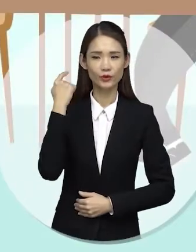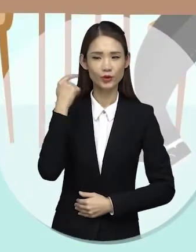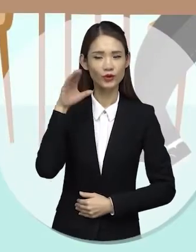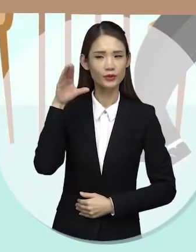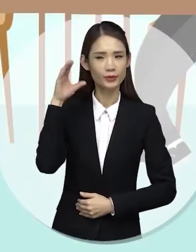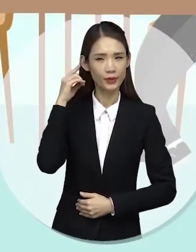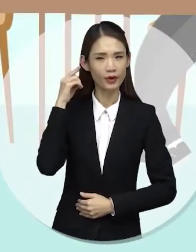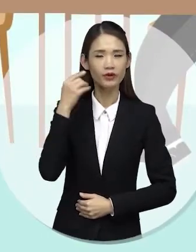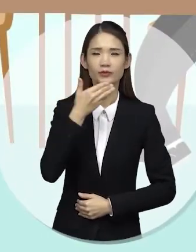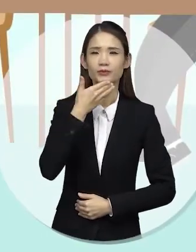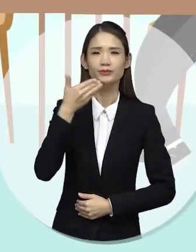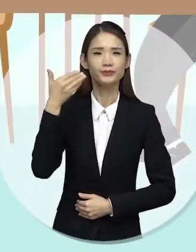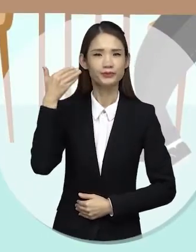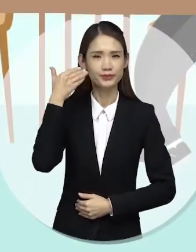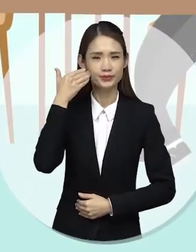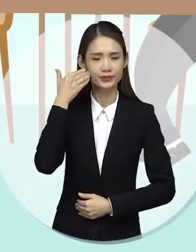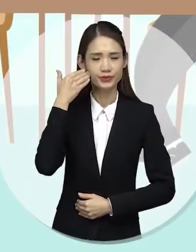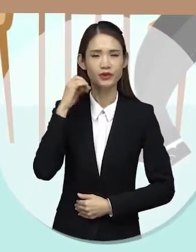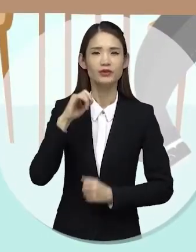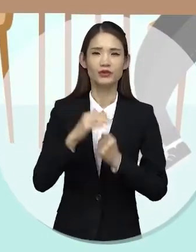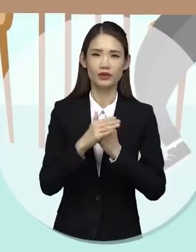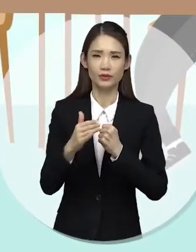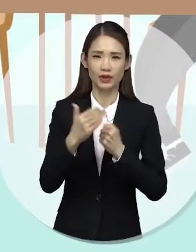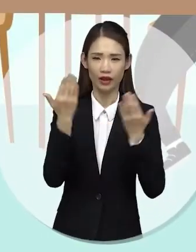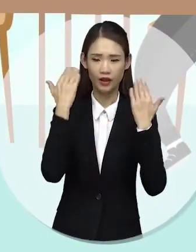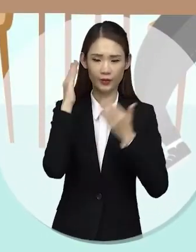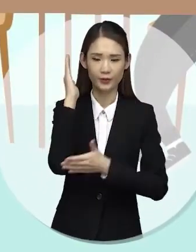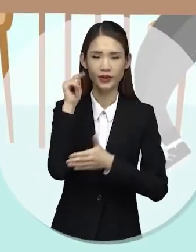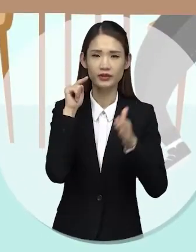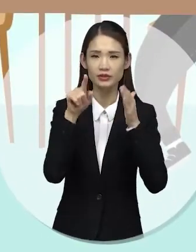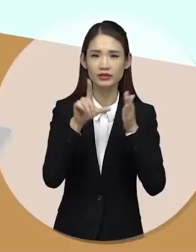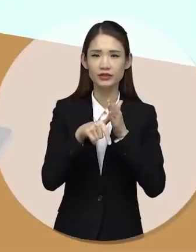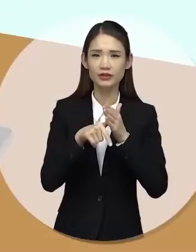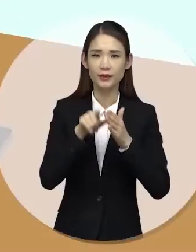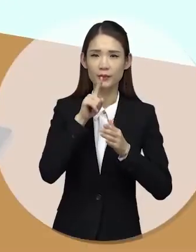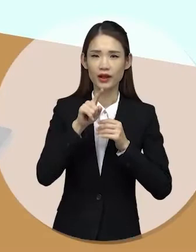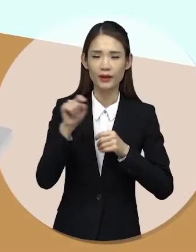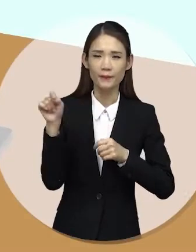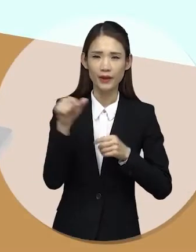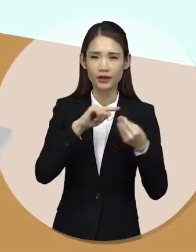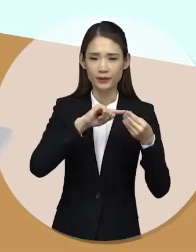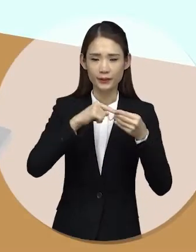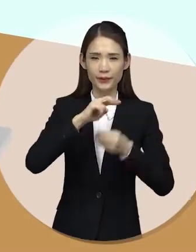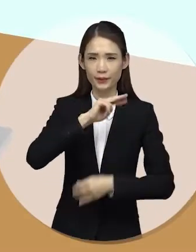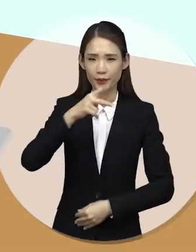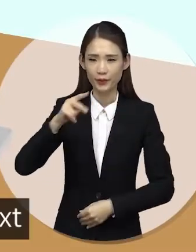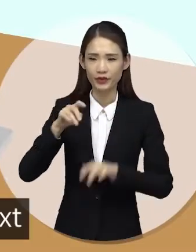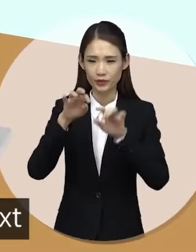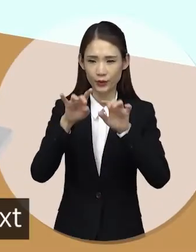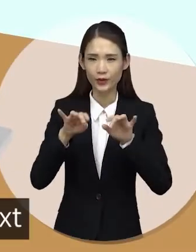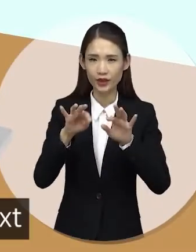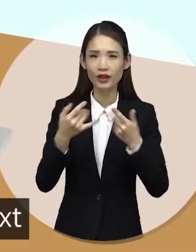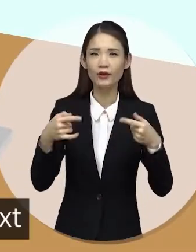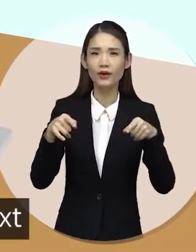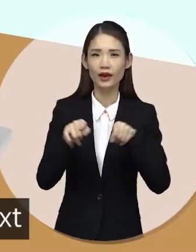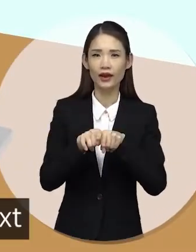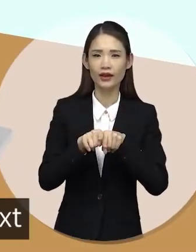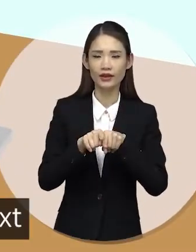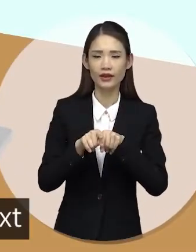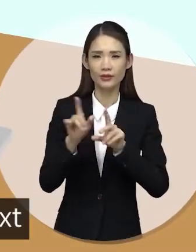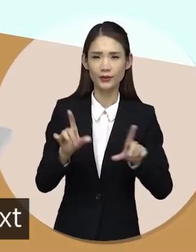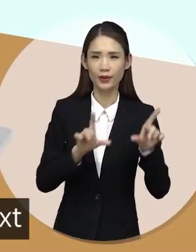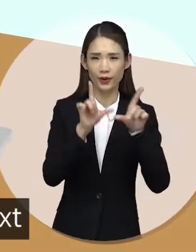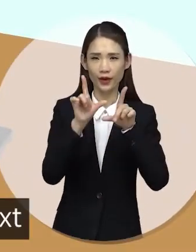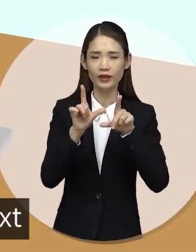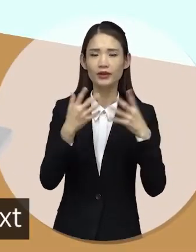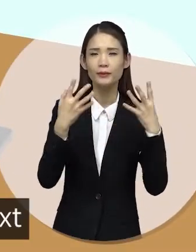저는 소리를 듣는데 어려움이 있어 학교 강의를 들을 때 교수님의 말을 빠르게 글로 변환해주는 속기사님과 학교